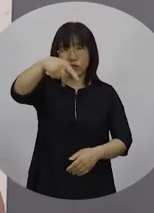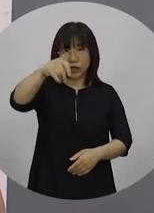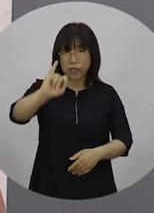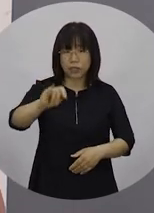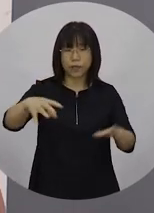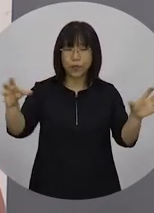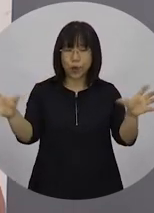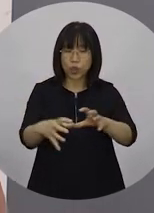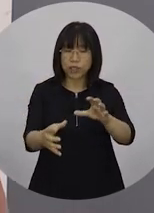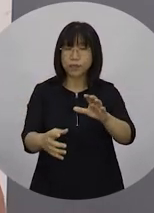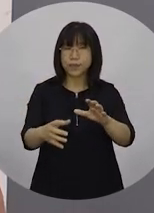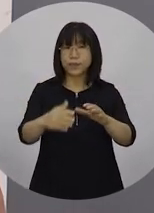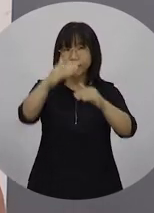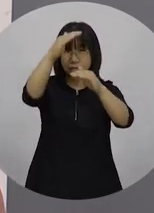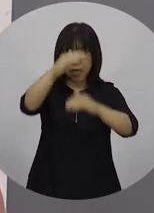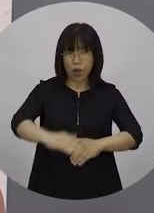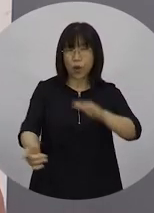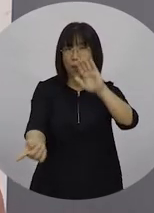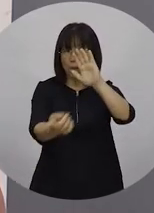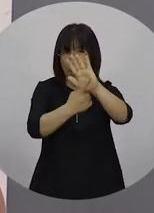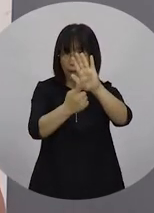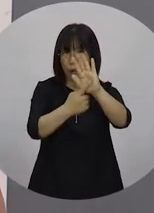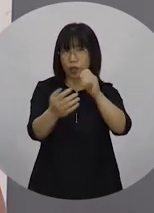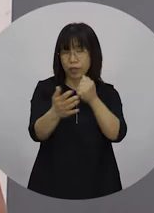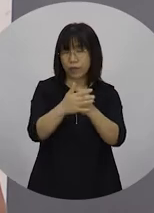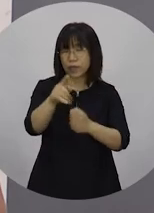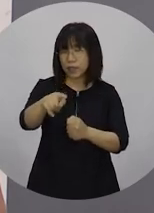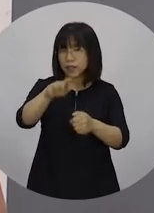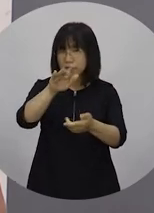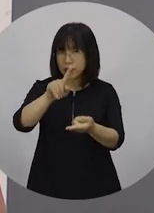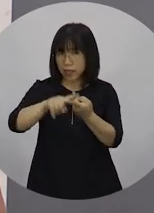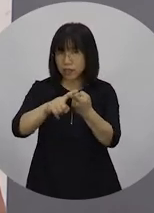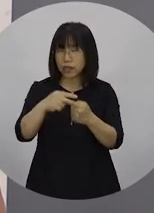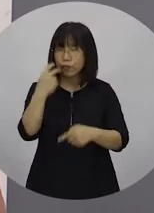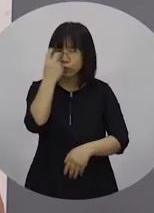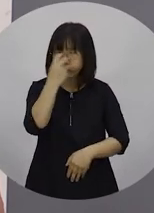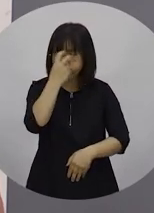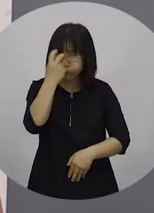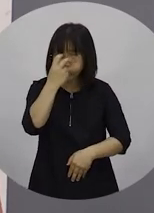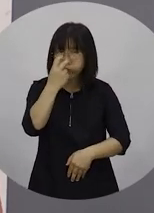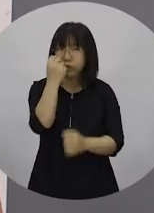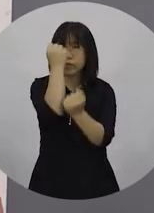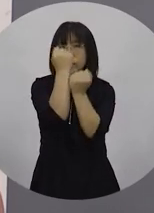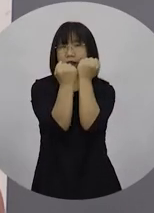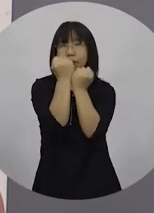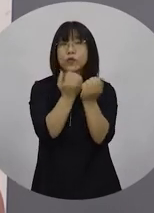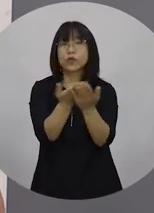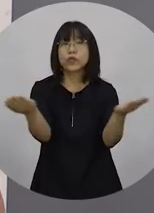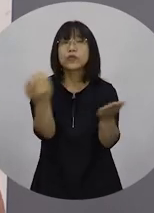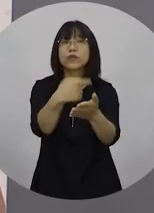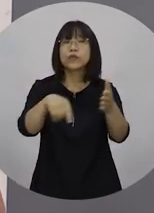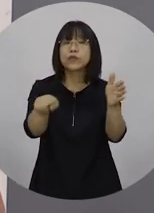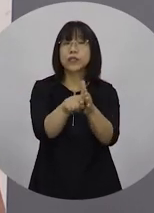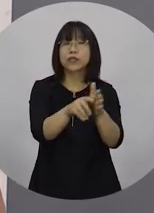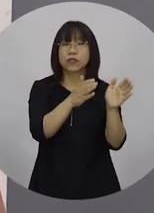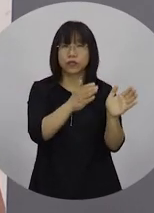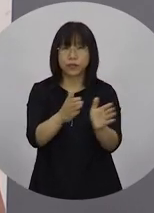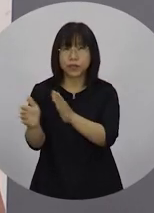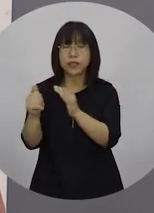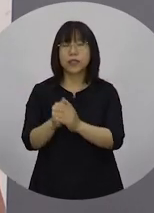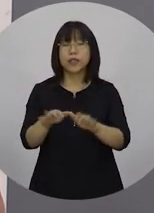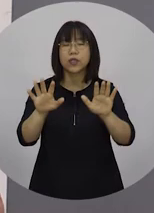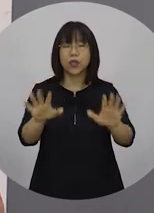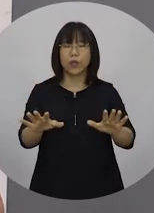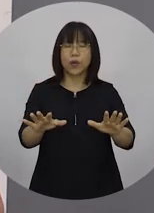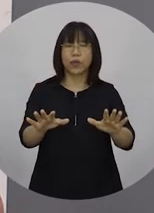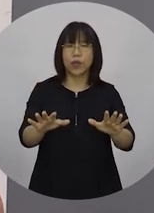등을 발표하면서 대입 특징과 대학별 전형 분석 등을 안내하기 위해 마련했습니다. 이번 입학설명회가